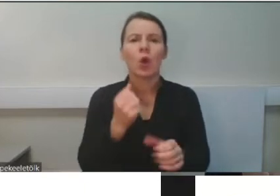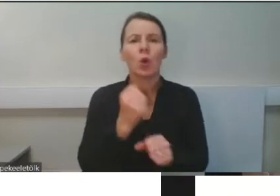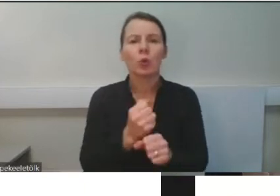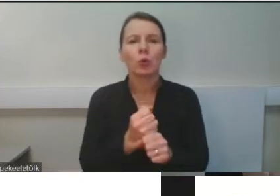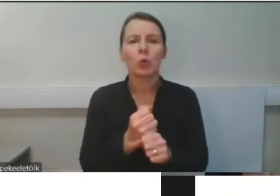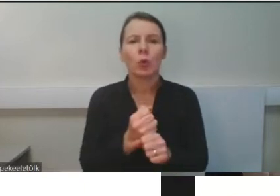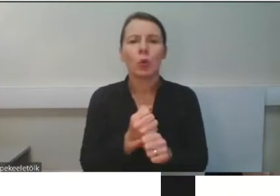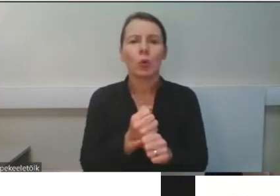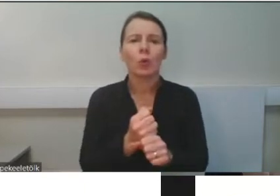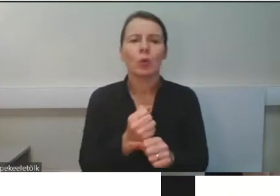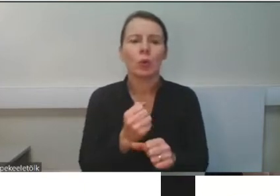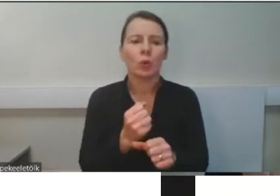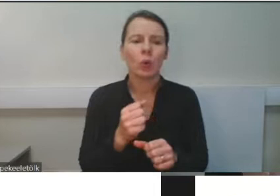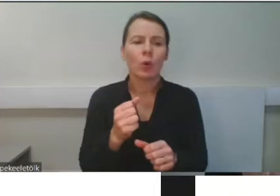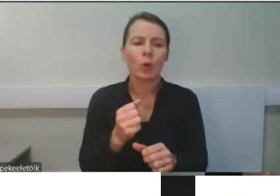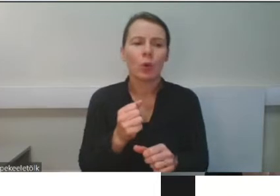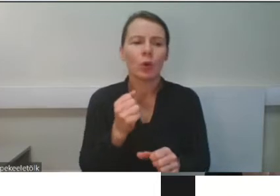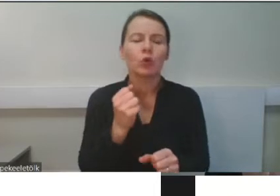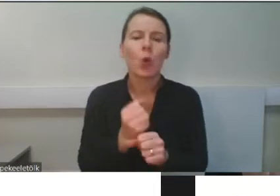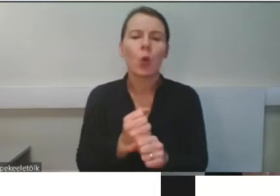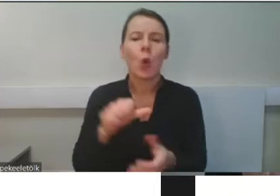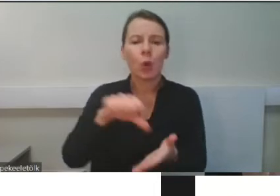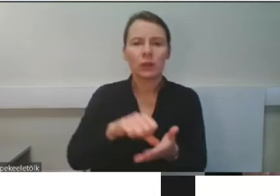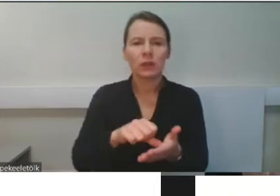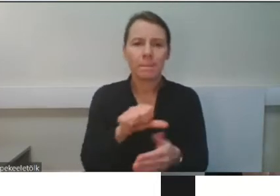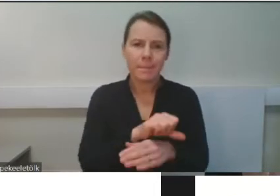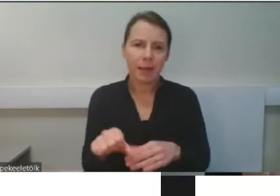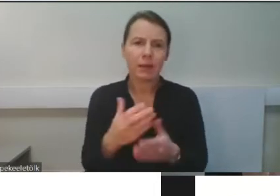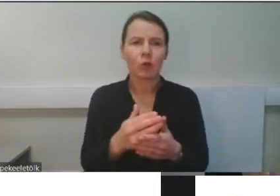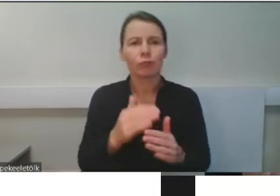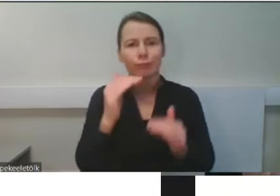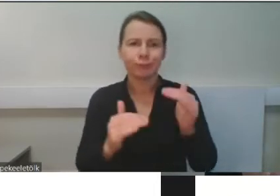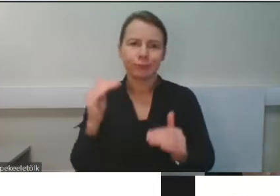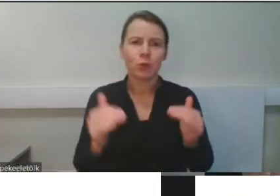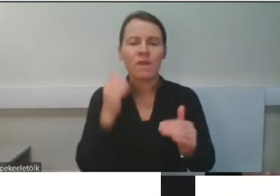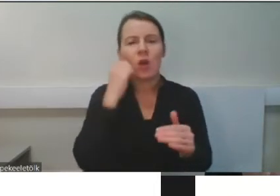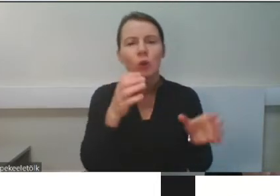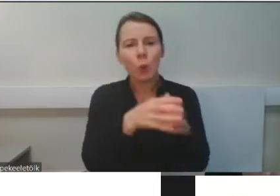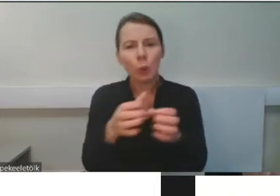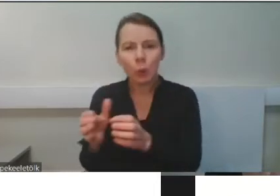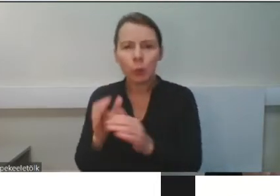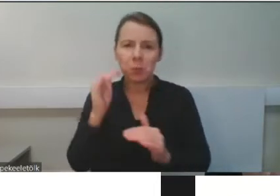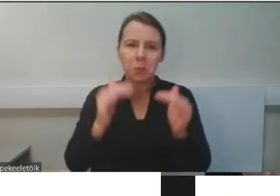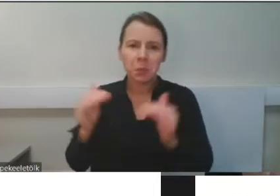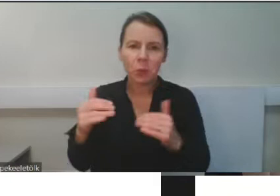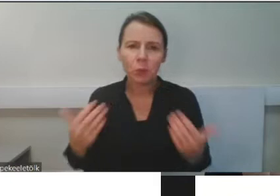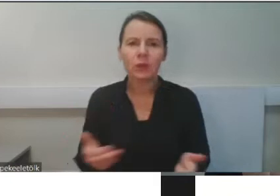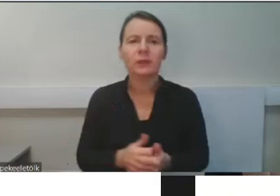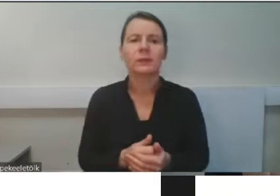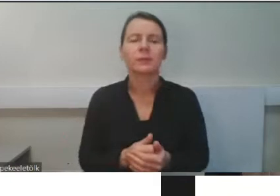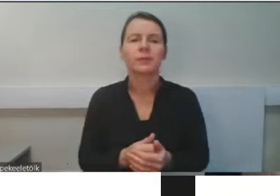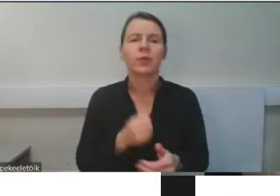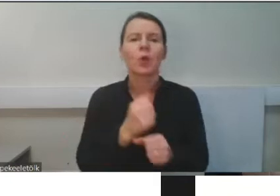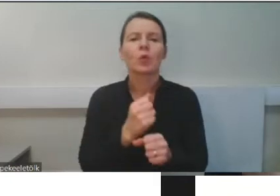inimesed, tegevuspiiranguga vähenenud töövõimega inimesed. Et nagu ma ütlesin, siis vähenenud töövõimega inimesed võtavad siis